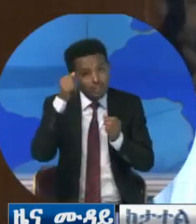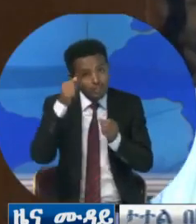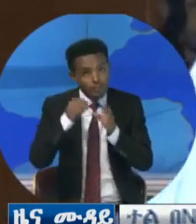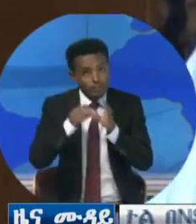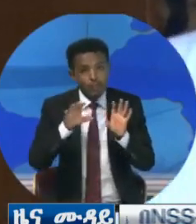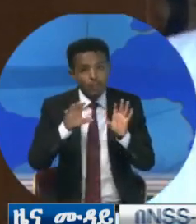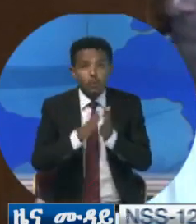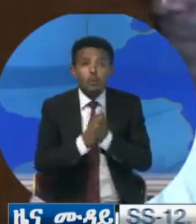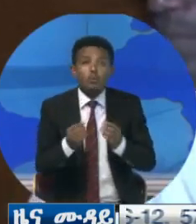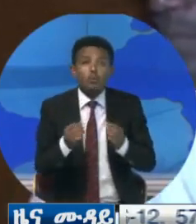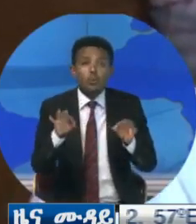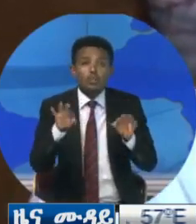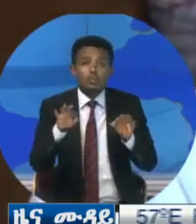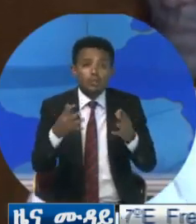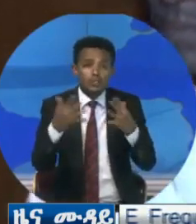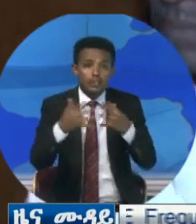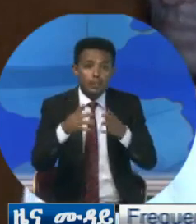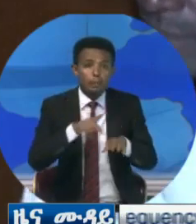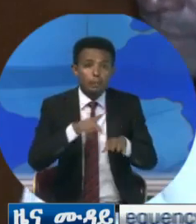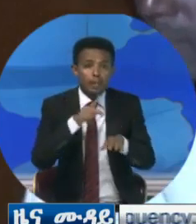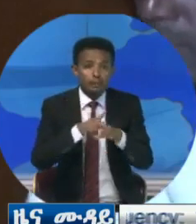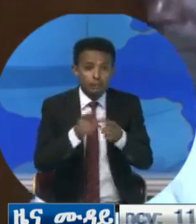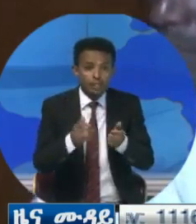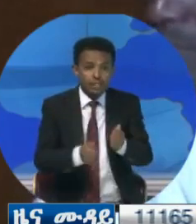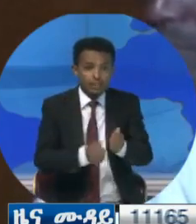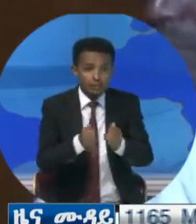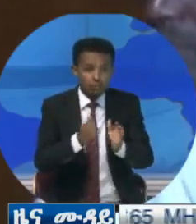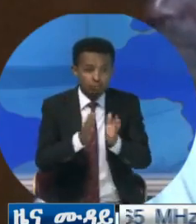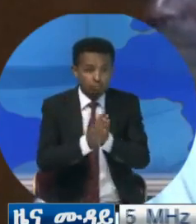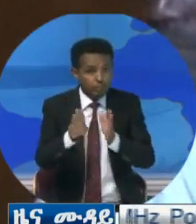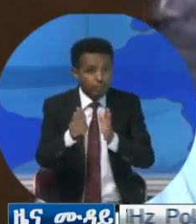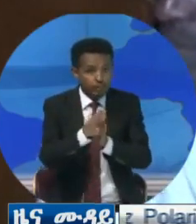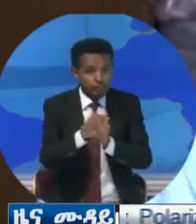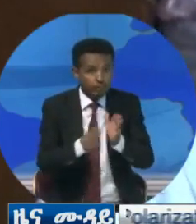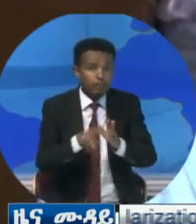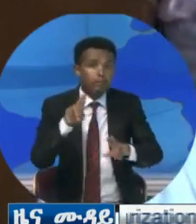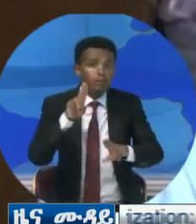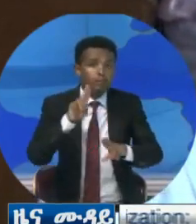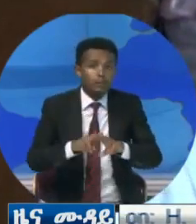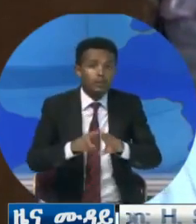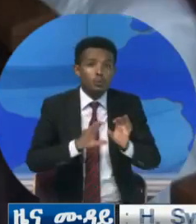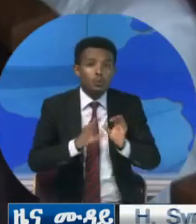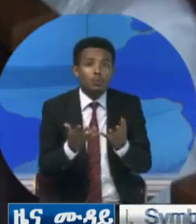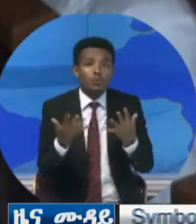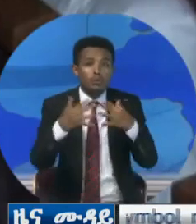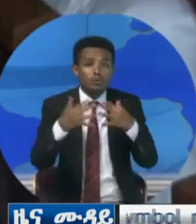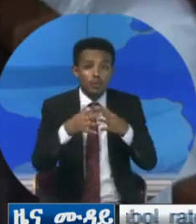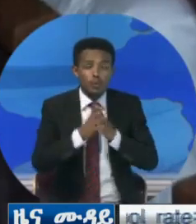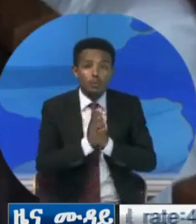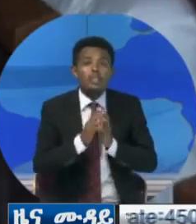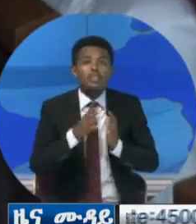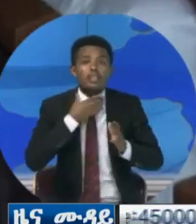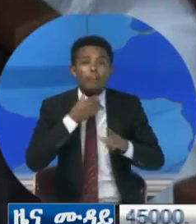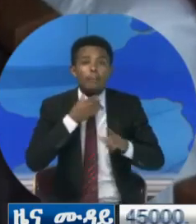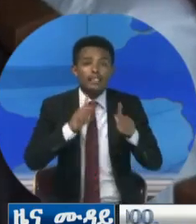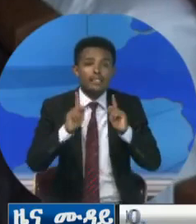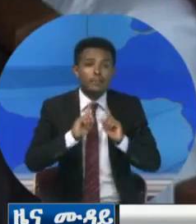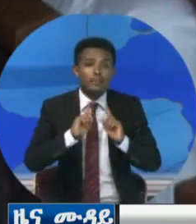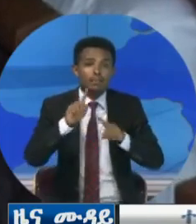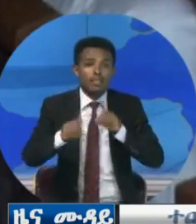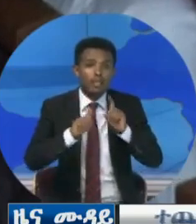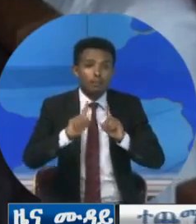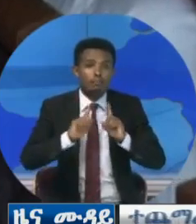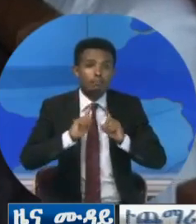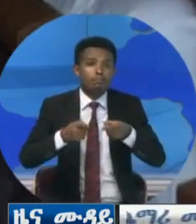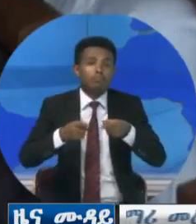ውህድ ፓርቲው የሚከተለውን የፖለቲካ ስርዓት በግልጽ መቀመጡን የገለጹት አቶ ሞላ ውህደቱ የአማራን ህዝብ ጥያቄ ለመመለስ የሚያስችል ሲሆን ጥያቄዎችን